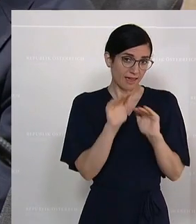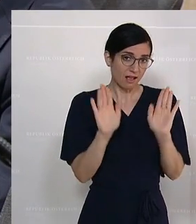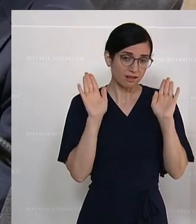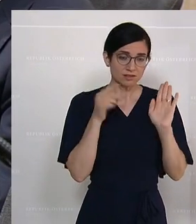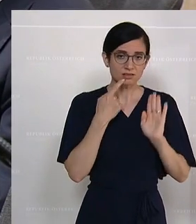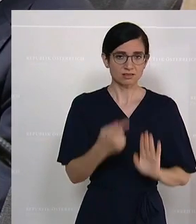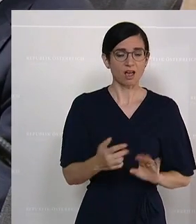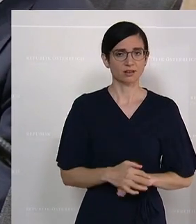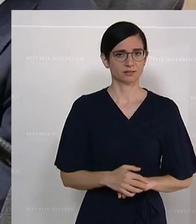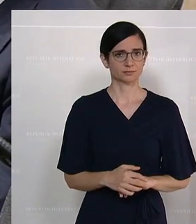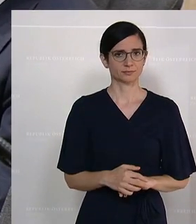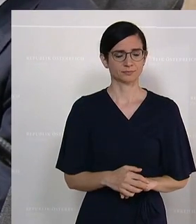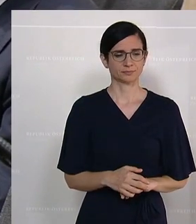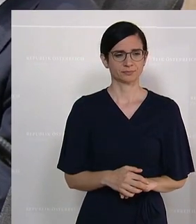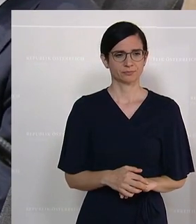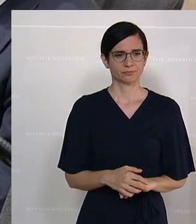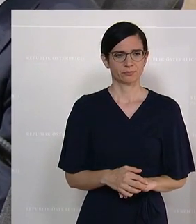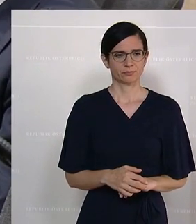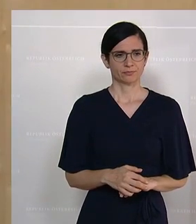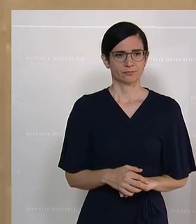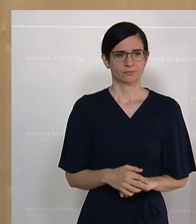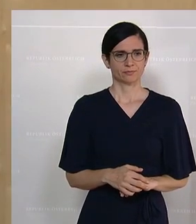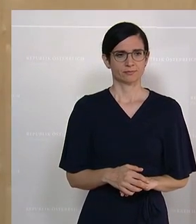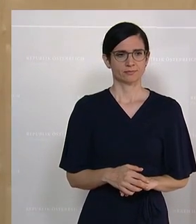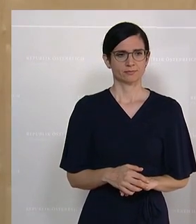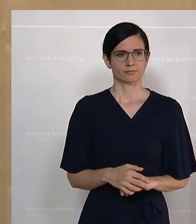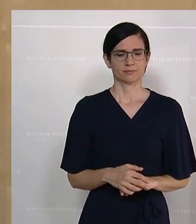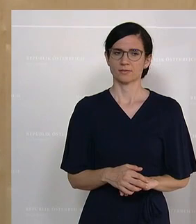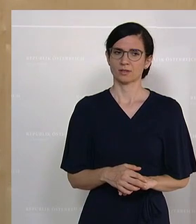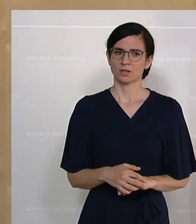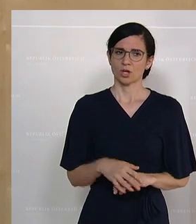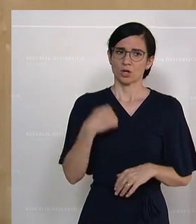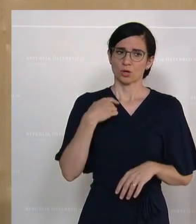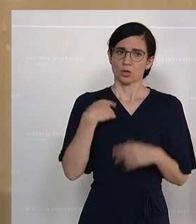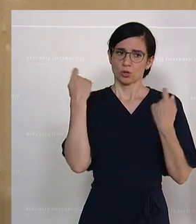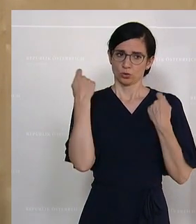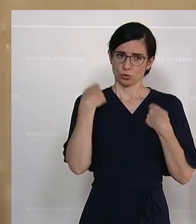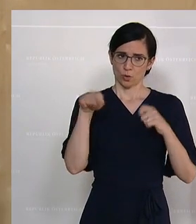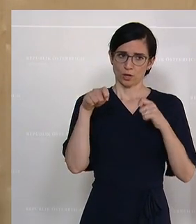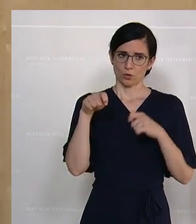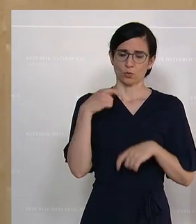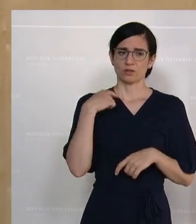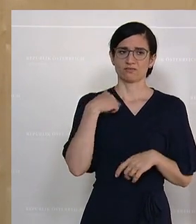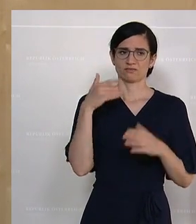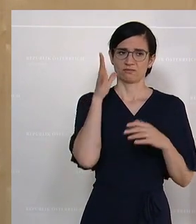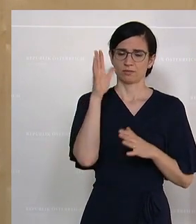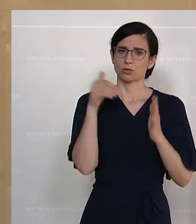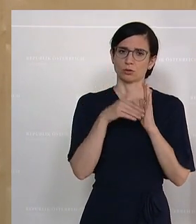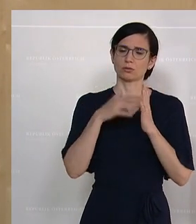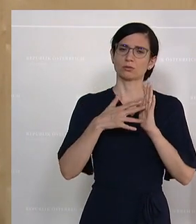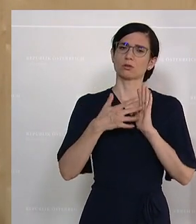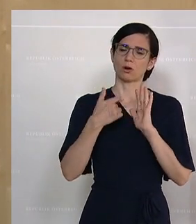es ist tatsächlich so dass diese teuerung noch länger anhalten wird es ist